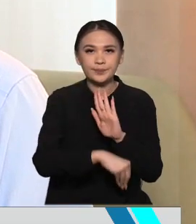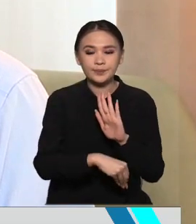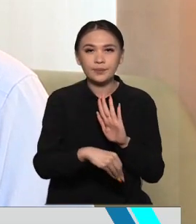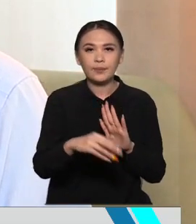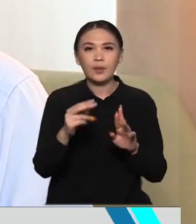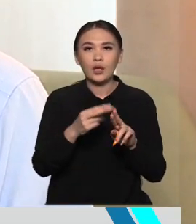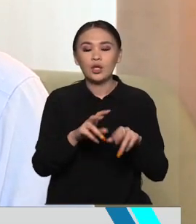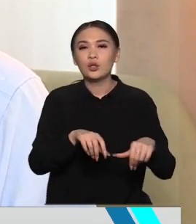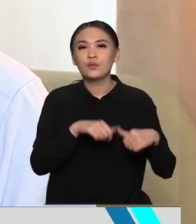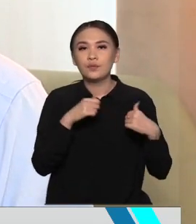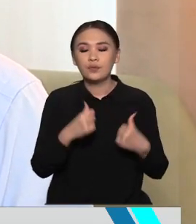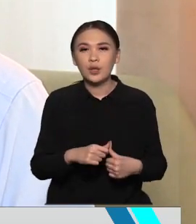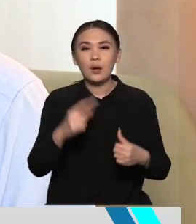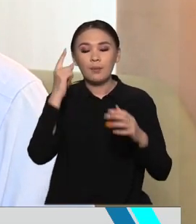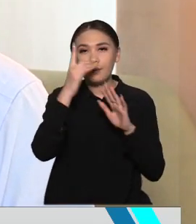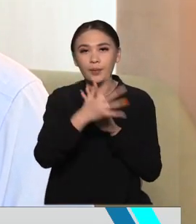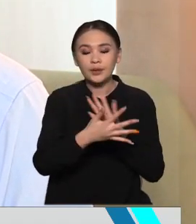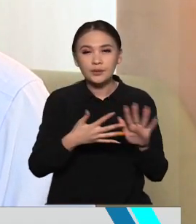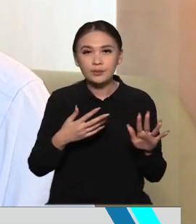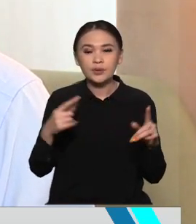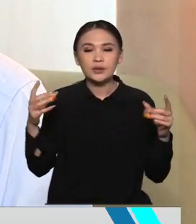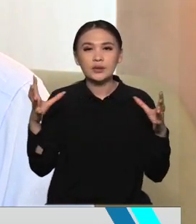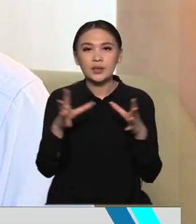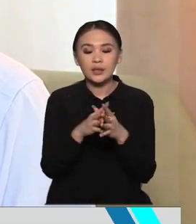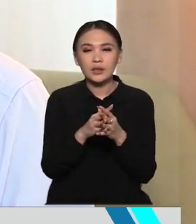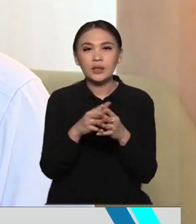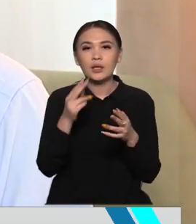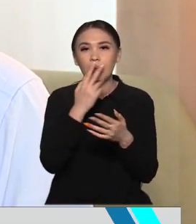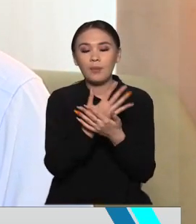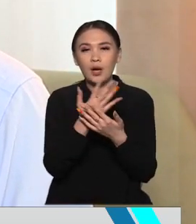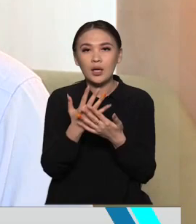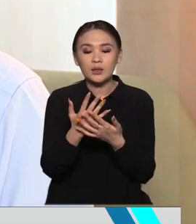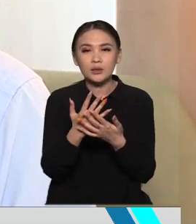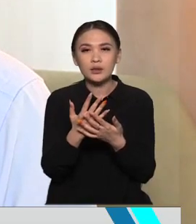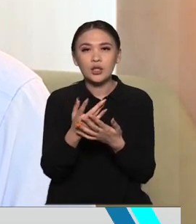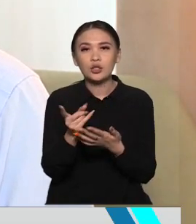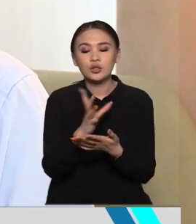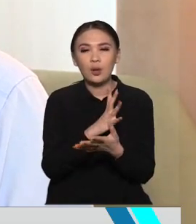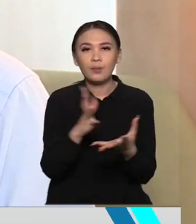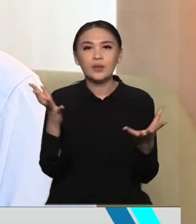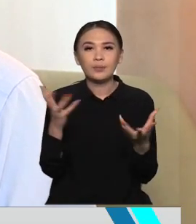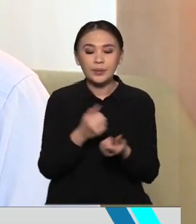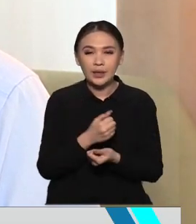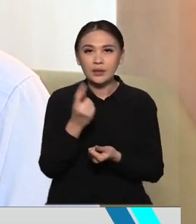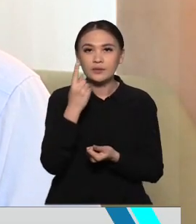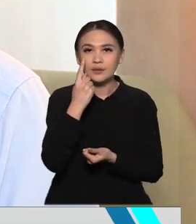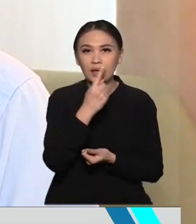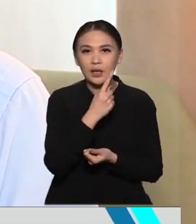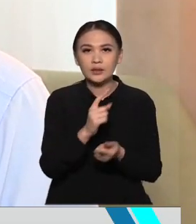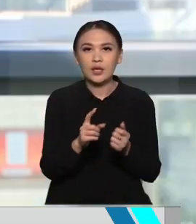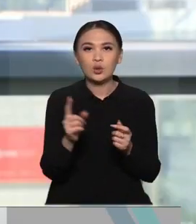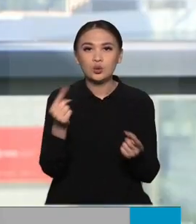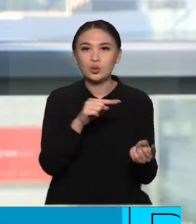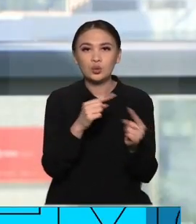в основе любви, в основе понимания, в основе единства всегда лежит понимание, принятие взглядов, позиций друг